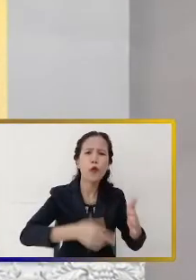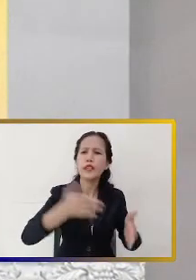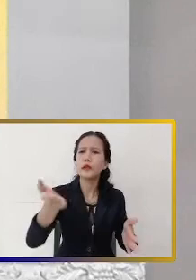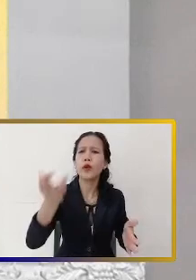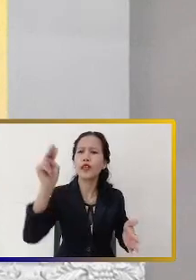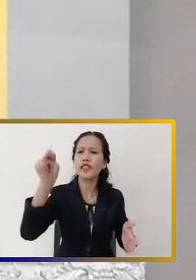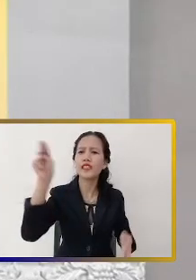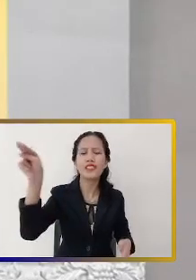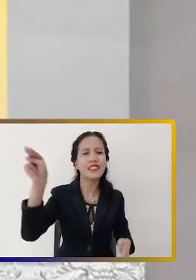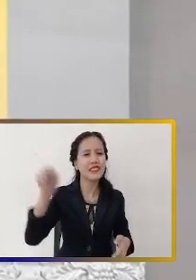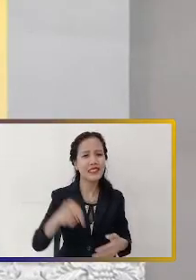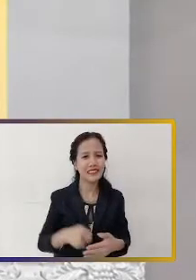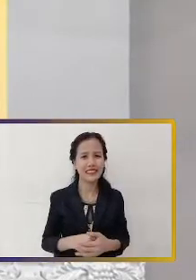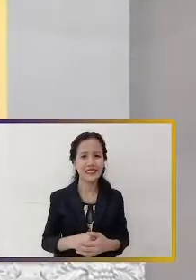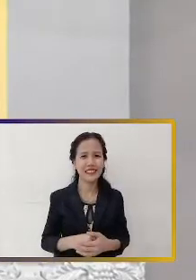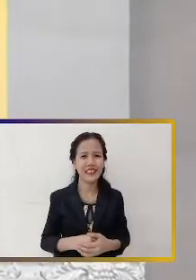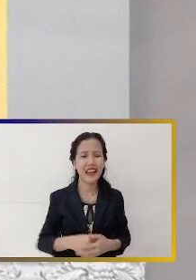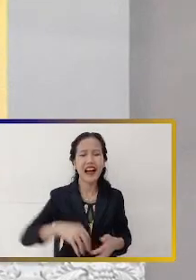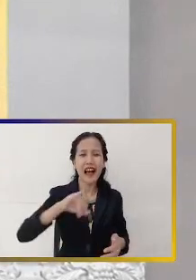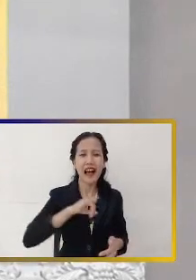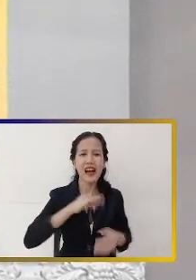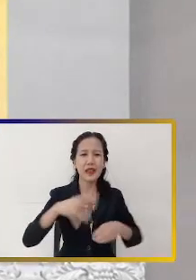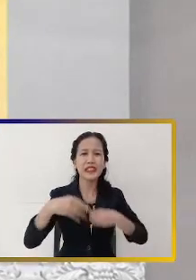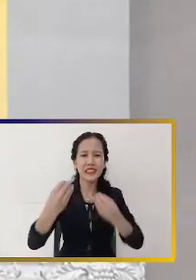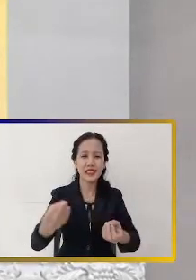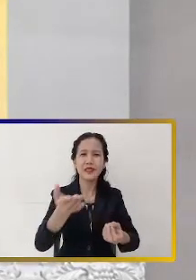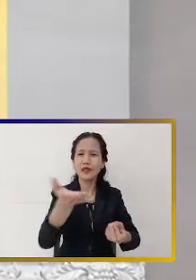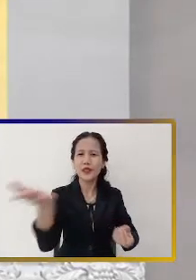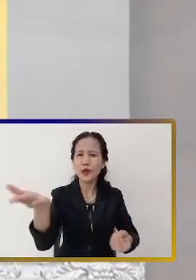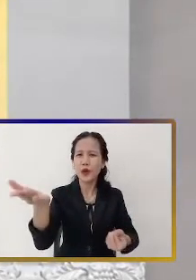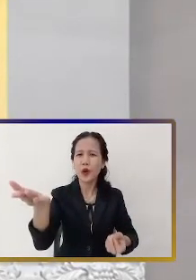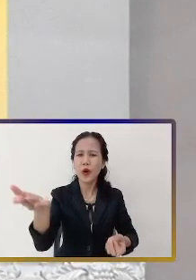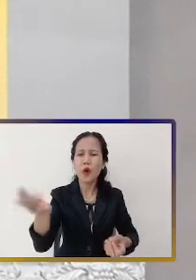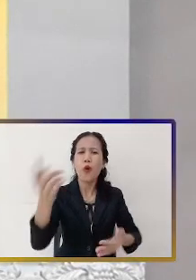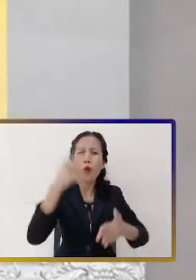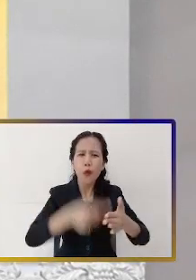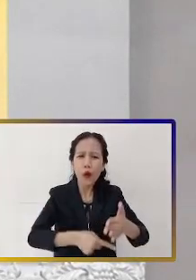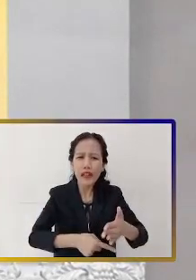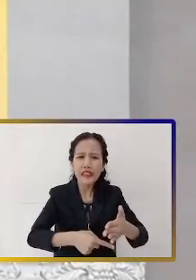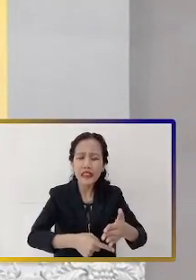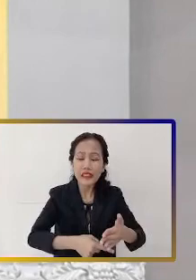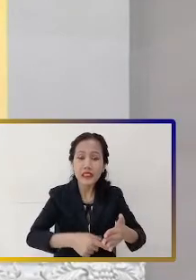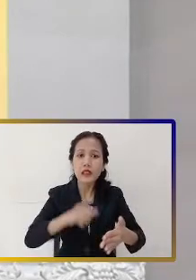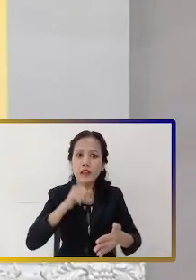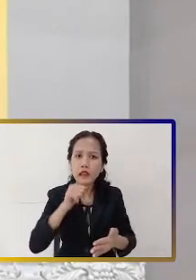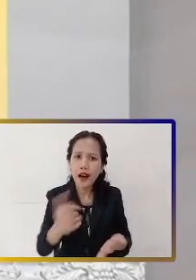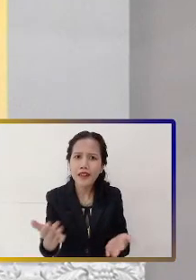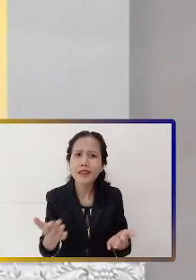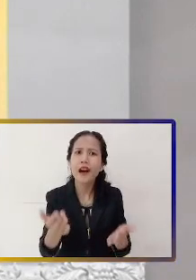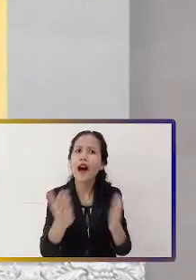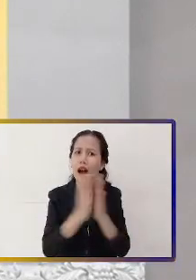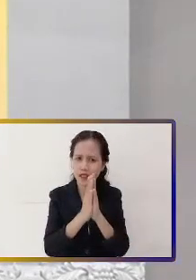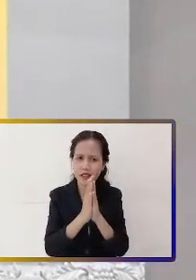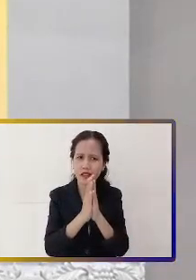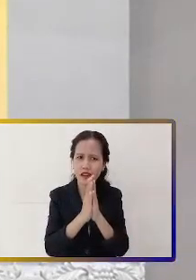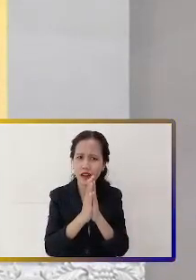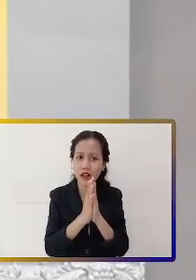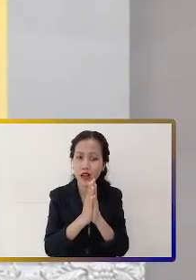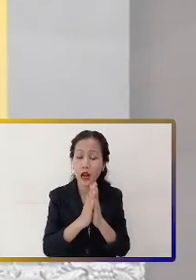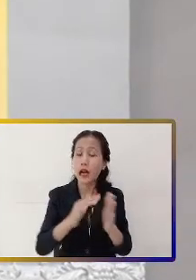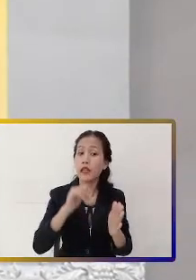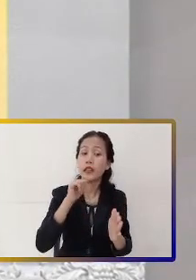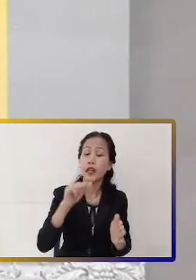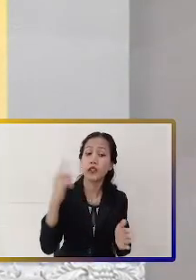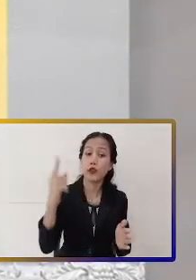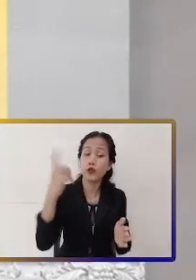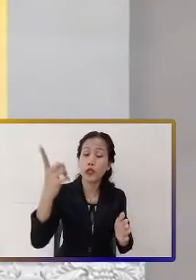I will give you what you did not ask. Not only that I will give